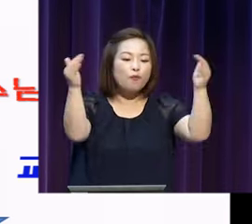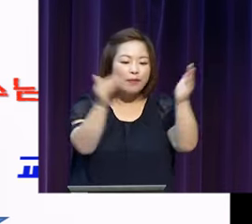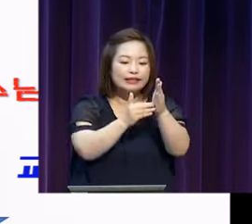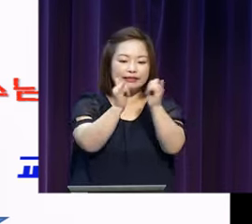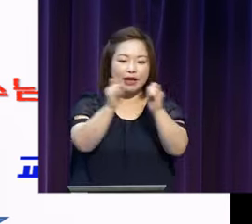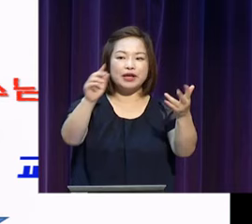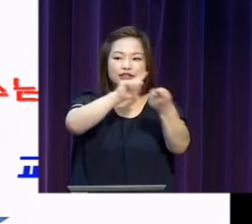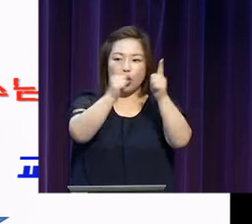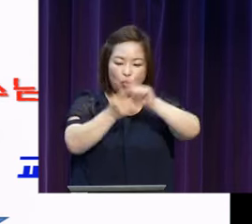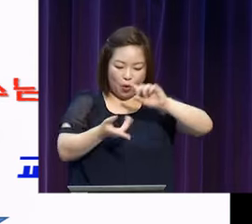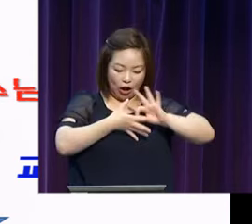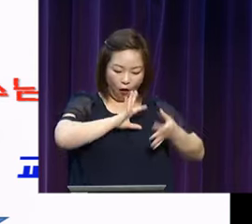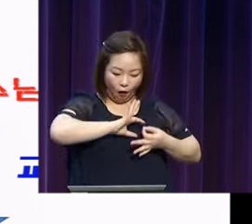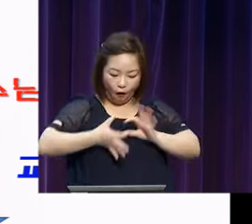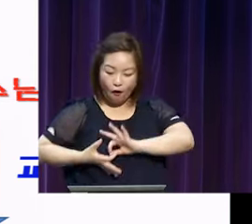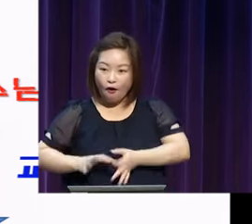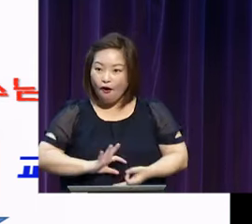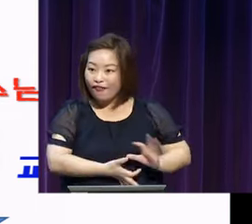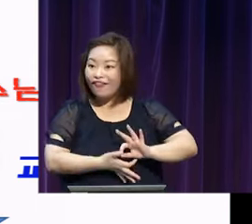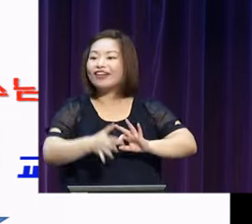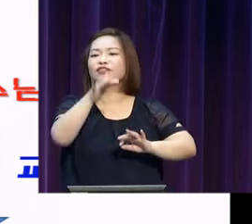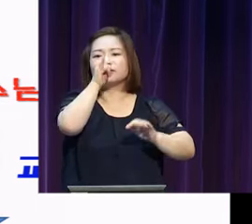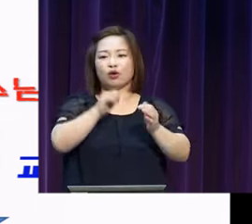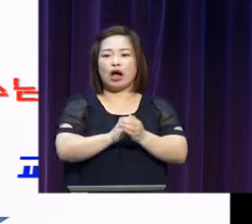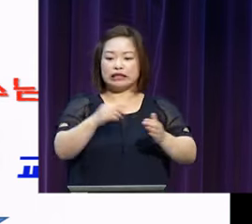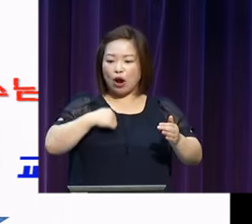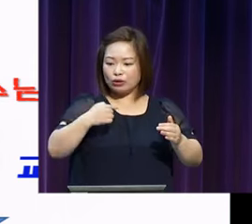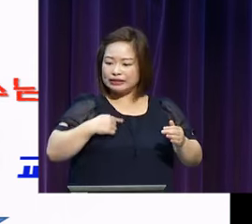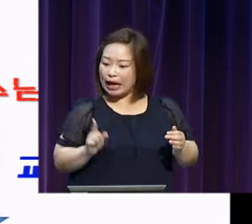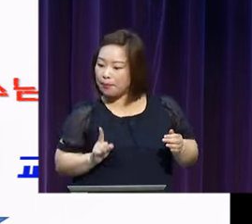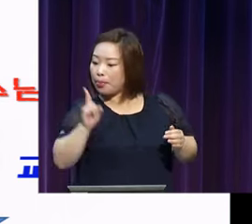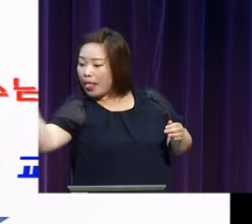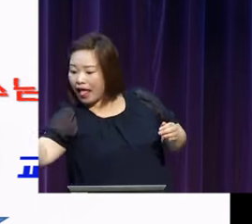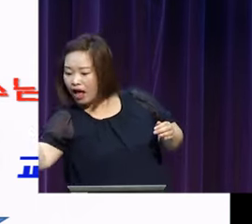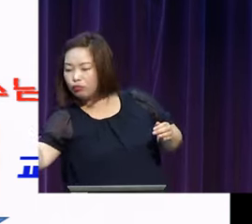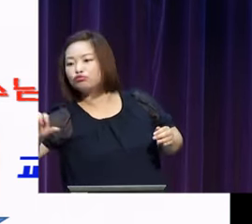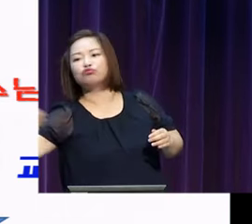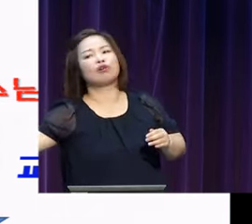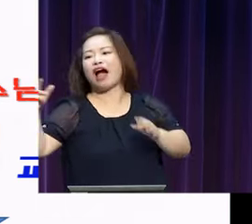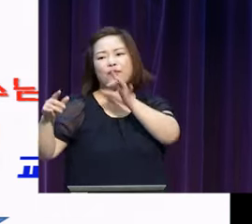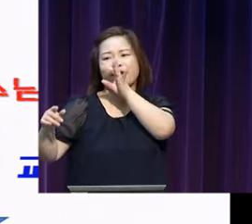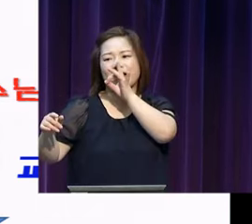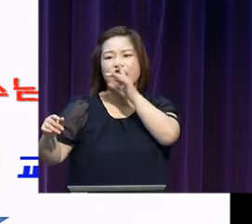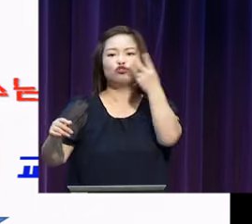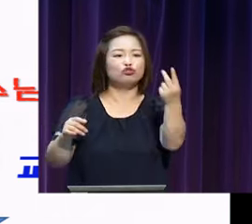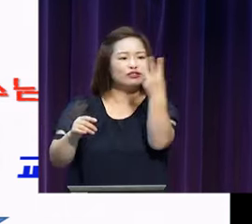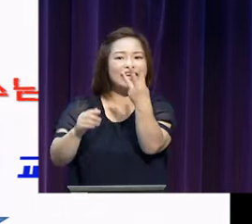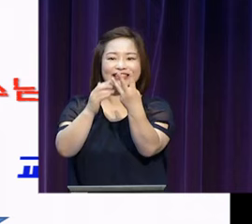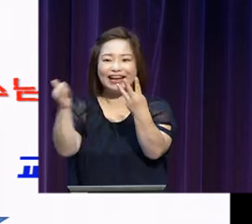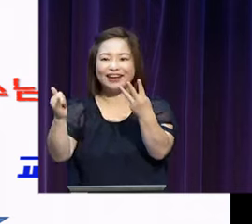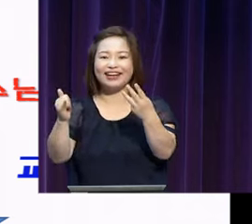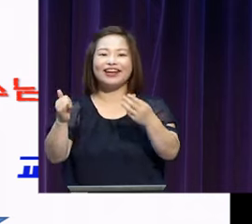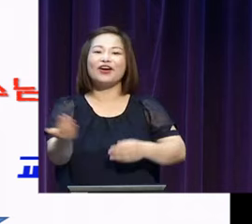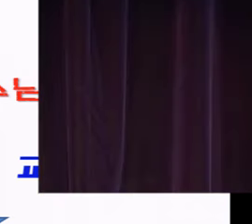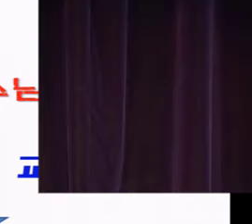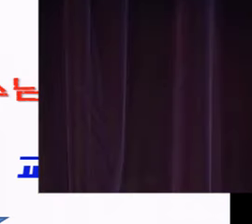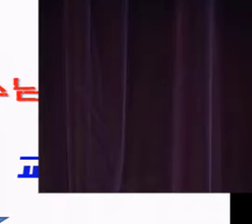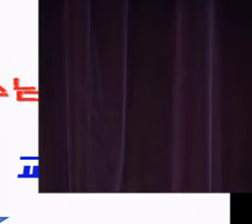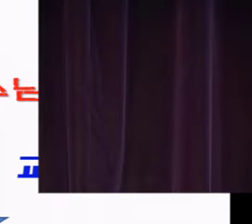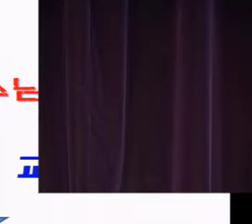왜? 혼자서는 교회가 안 된다 그랬죠? 그러니까 두 사람 이상이 돼야 돼. 자, 옆에 있는 사람 한번